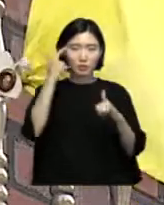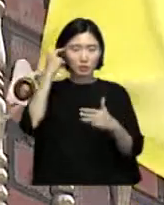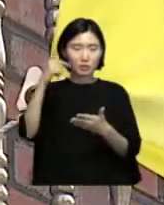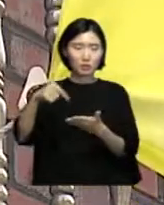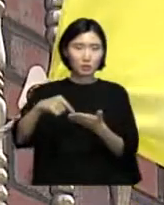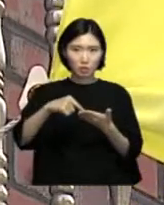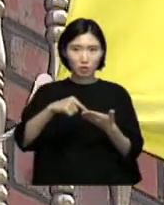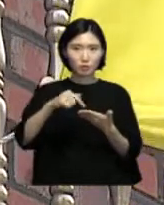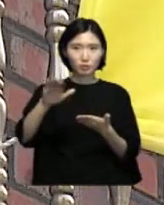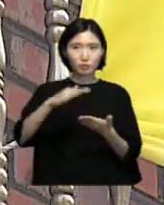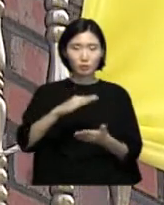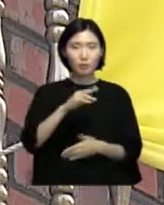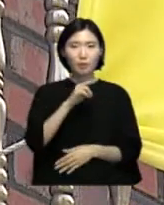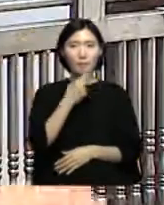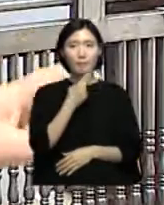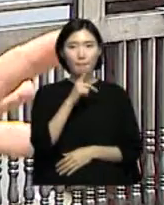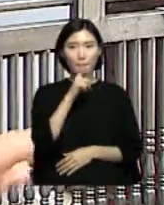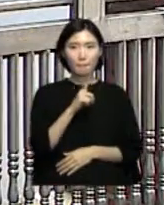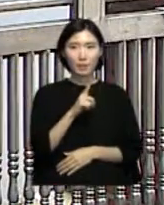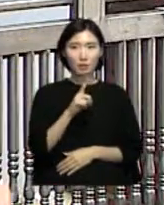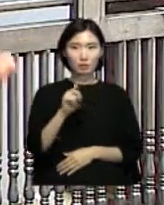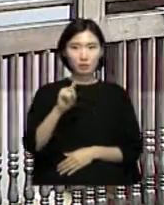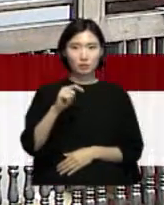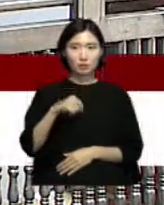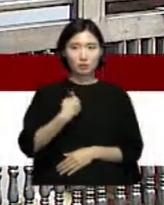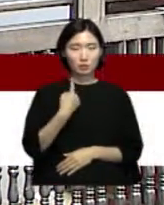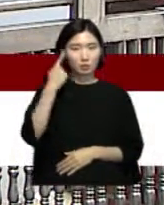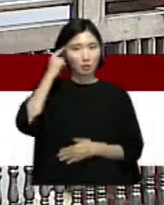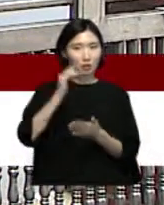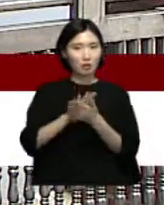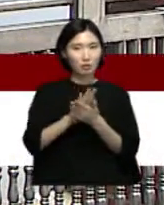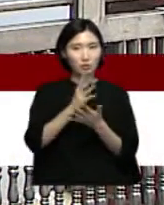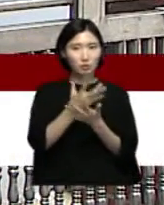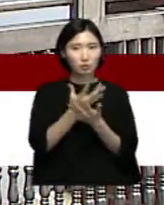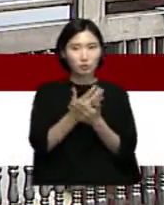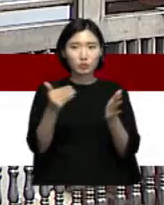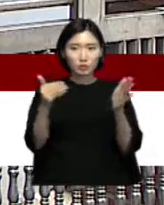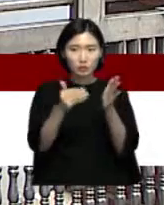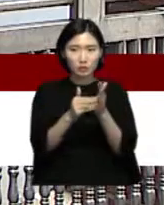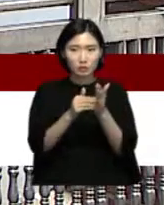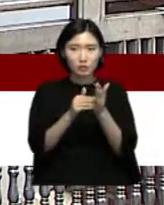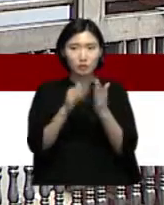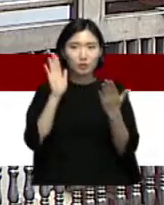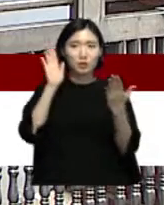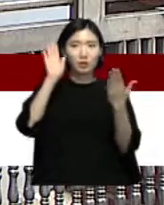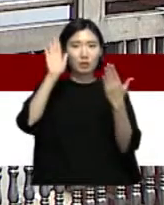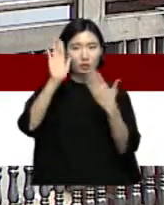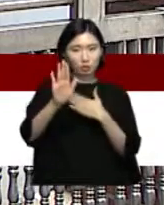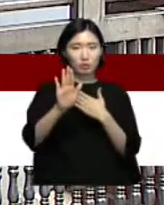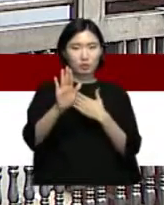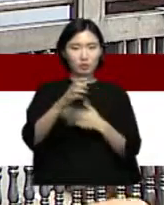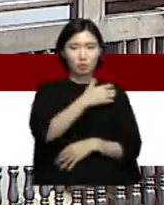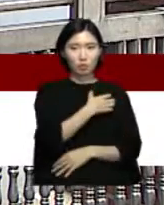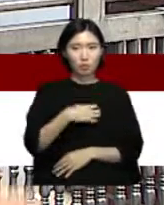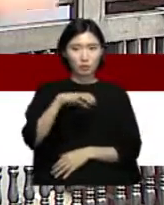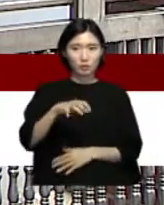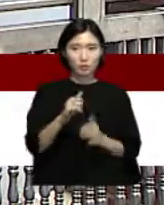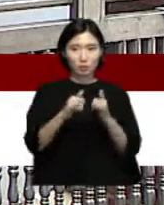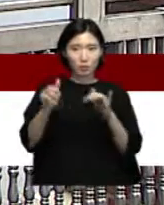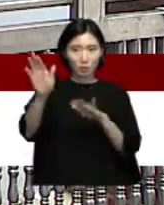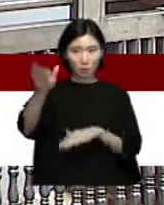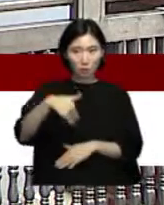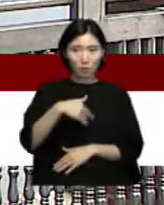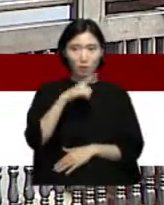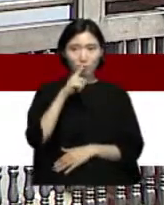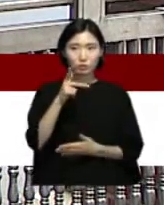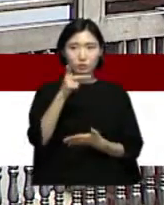수렴이 없었다는 점을 듭니다. 자기네들끼리 다 소리를 해놓고서 나중에서야 동사무소에서 사람 오라 그래가지고